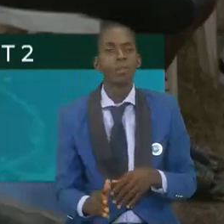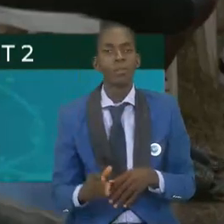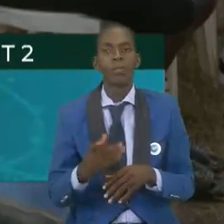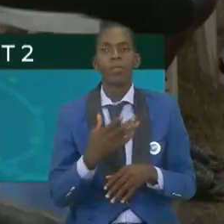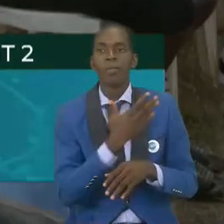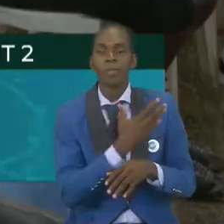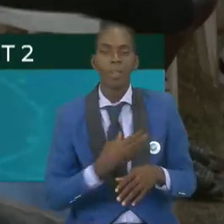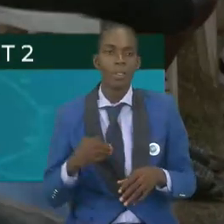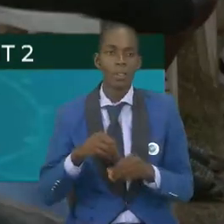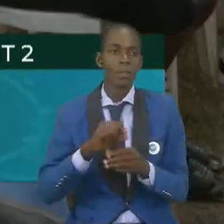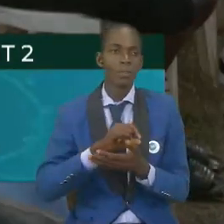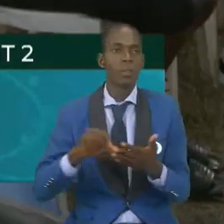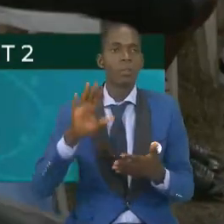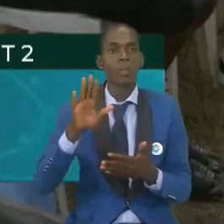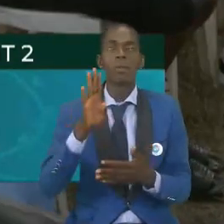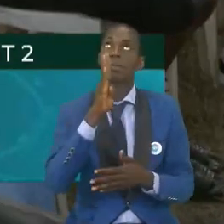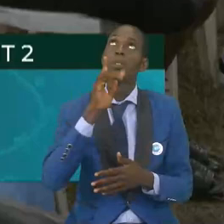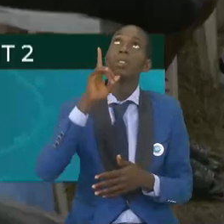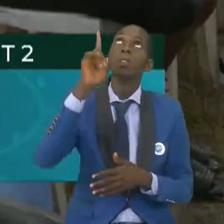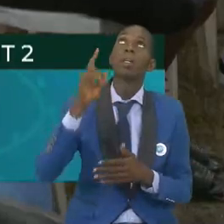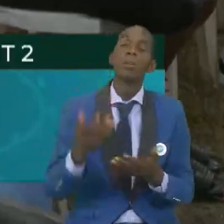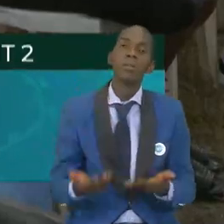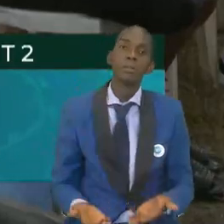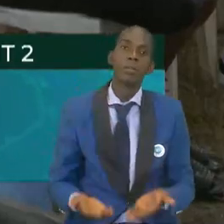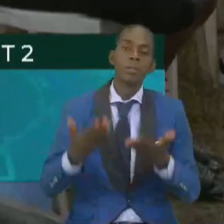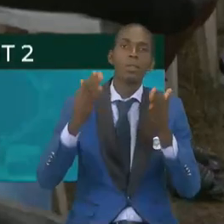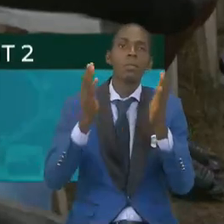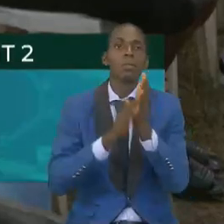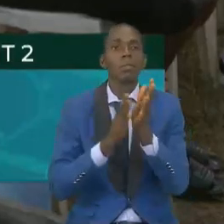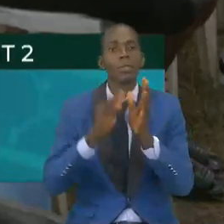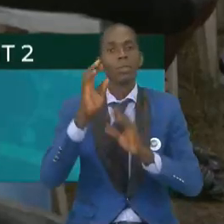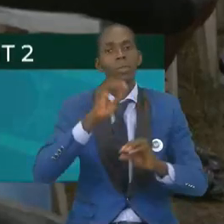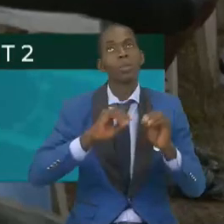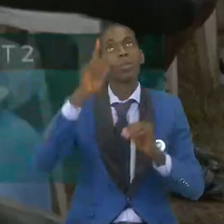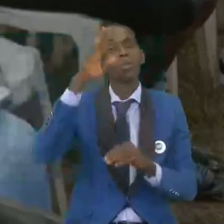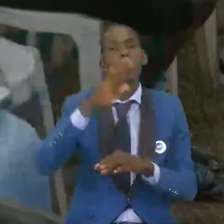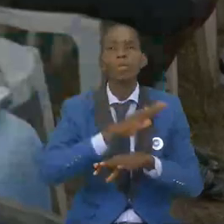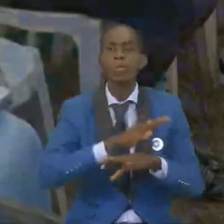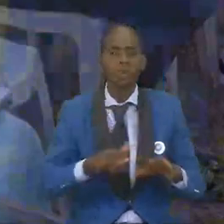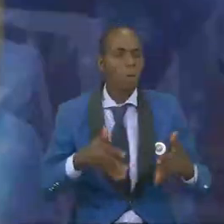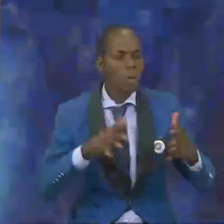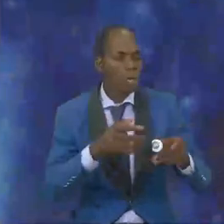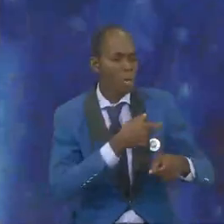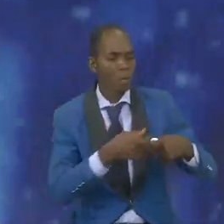glaive tranchant. Verset 6. Élève-toi sur les cieux, ô Dieu,